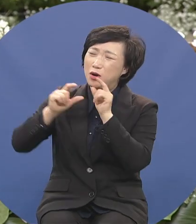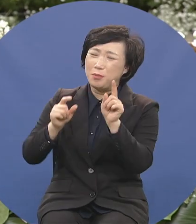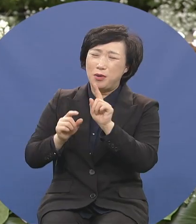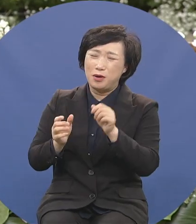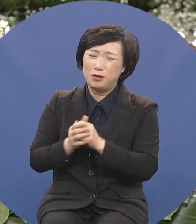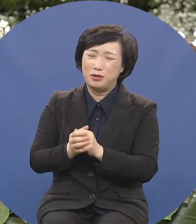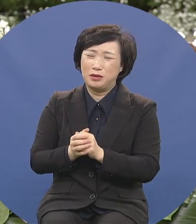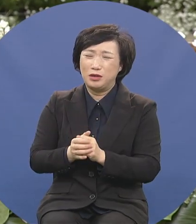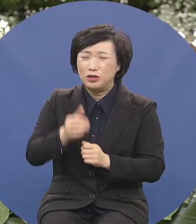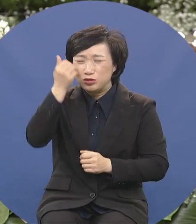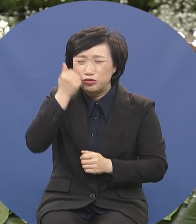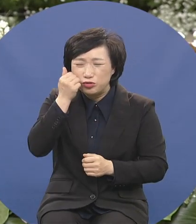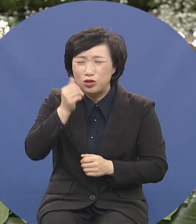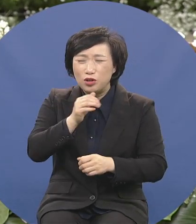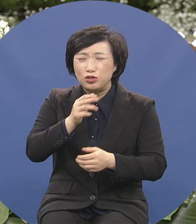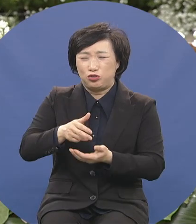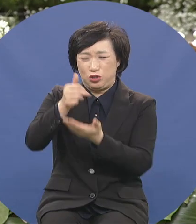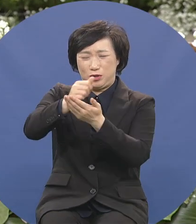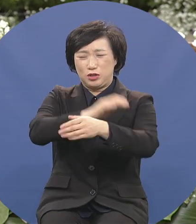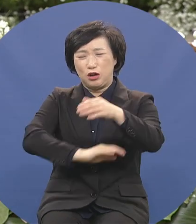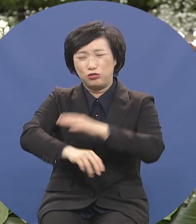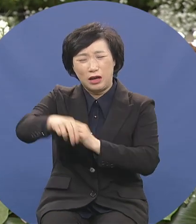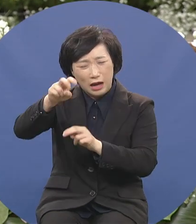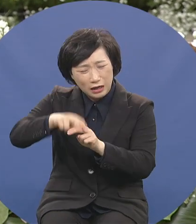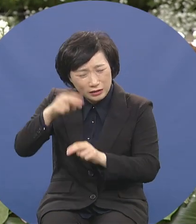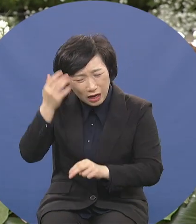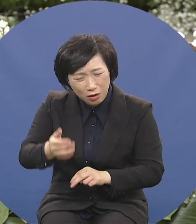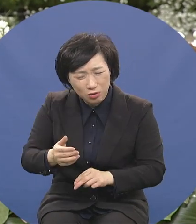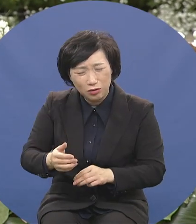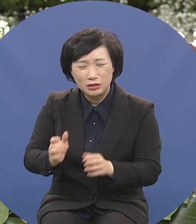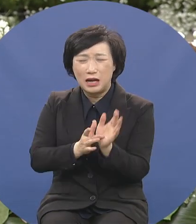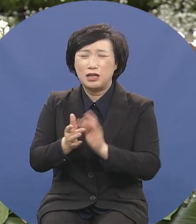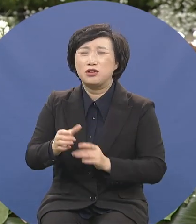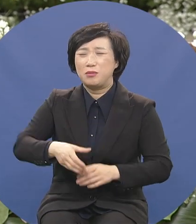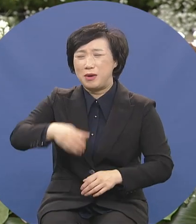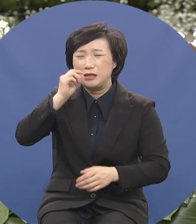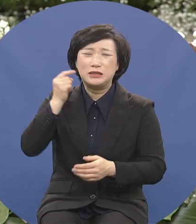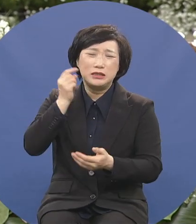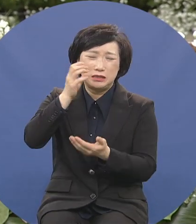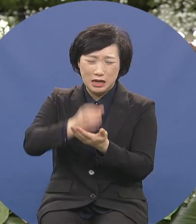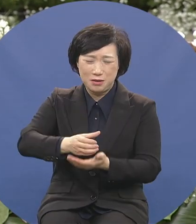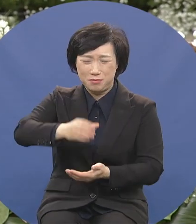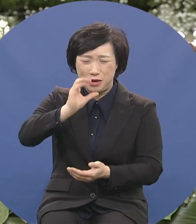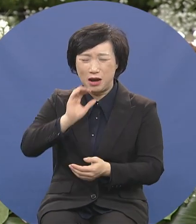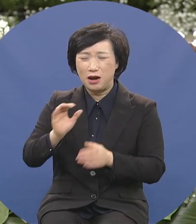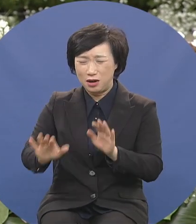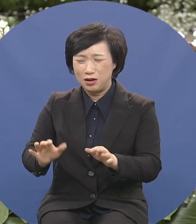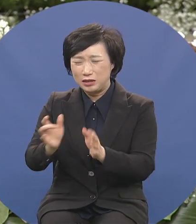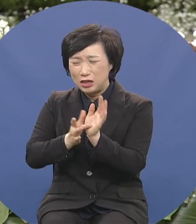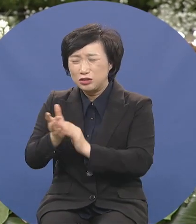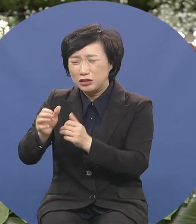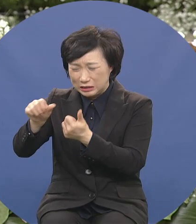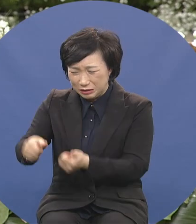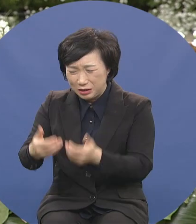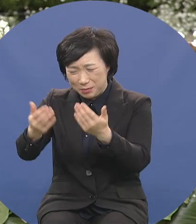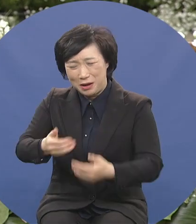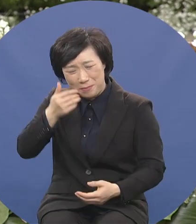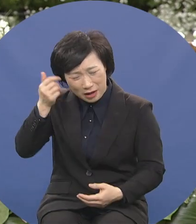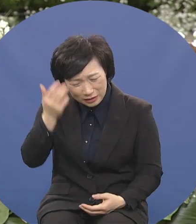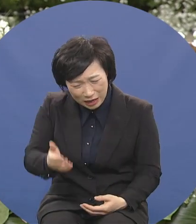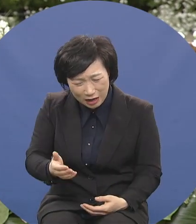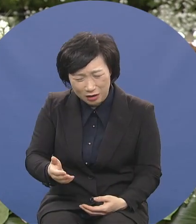말씀하셨습니다. 누가 좌우편에 앉을 수 있느냐? 내가 마시는 쓴잔을 마시고 내가 받는 침례를 받을 수 있느냐?